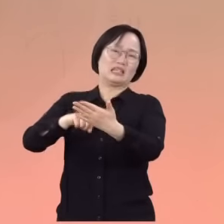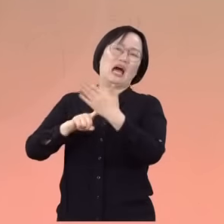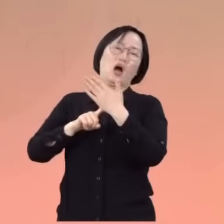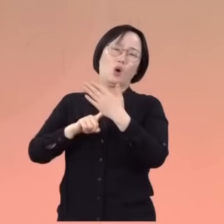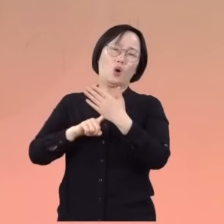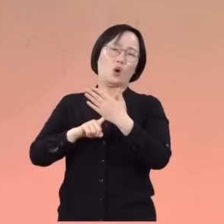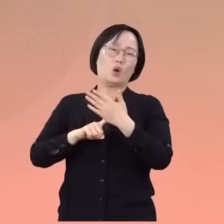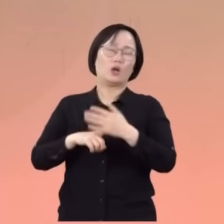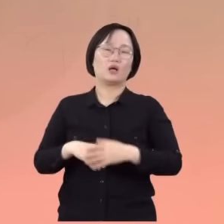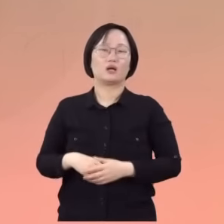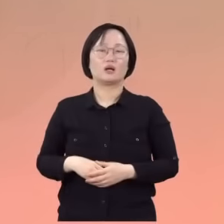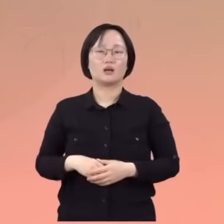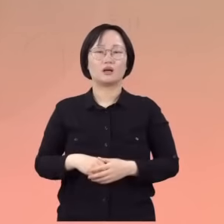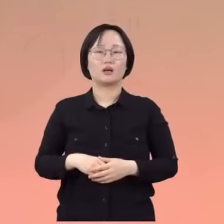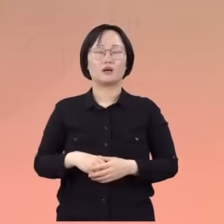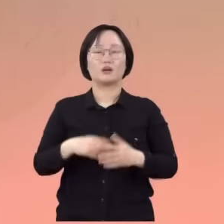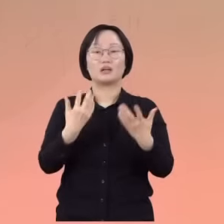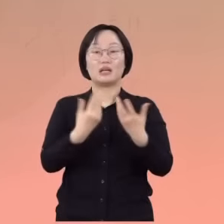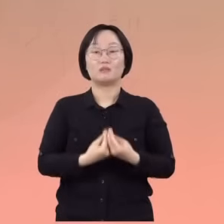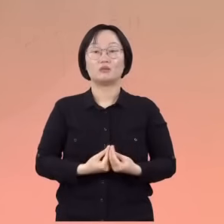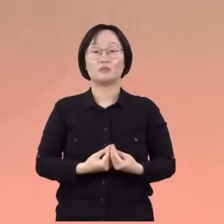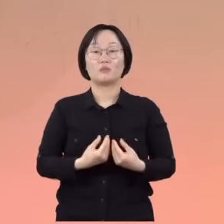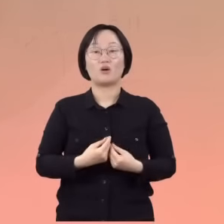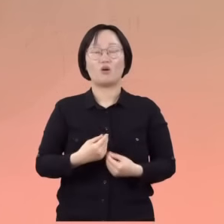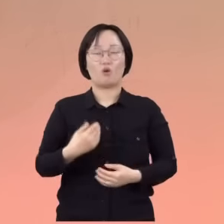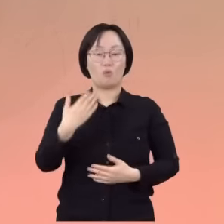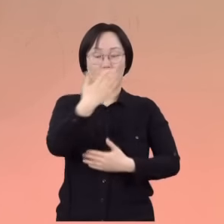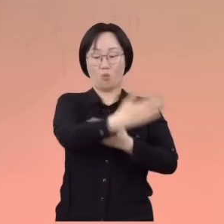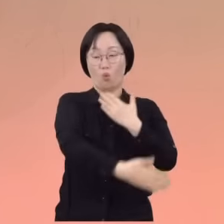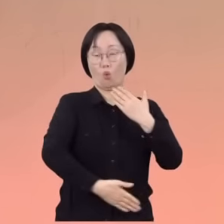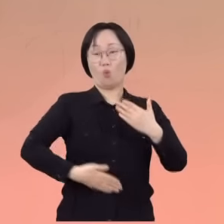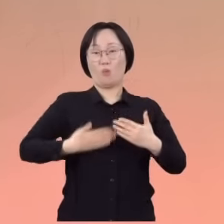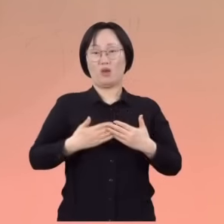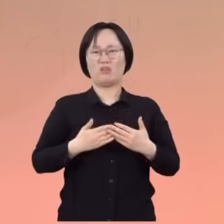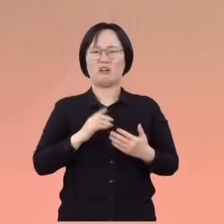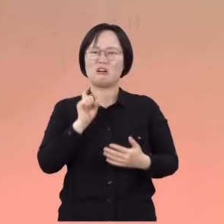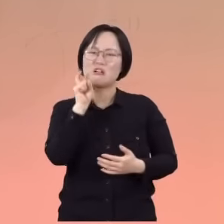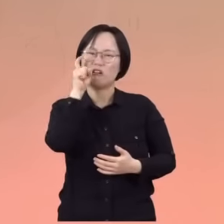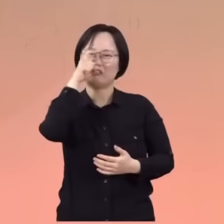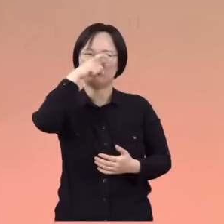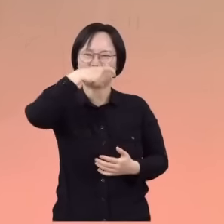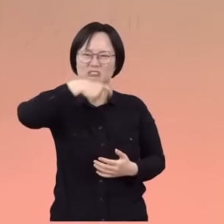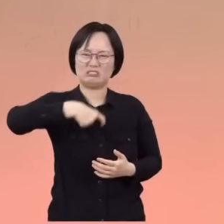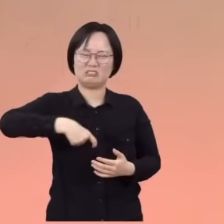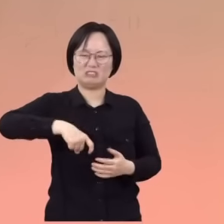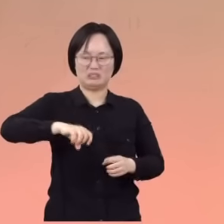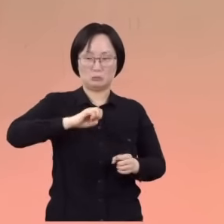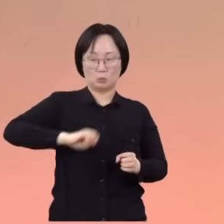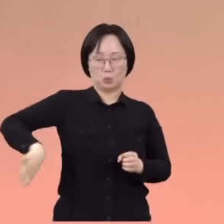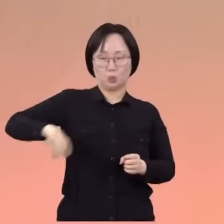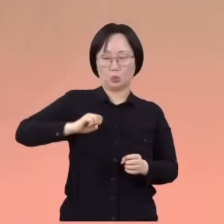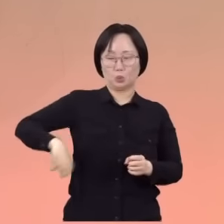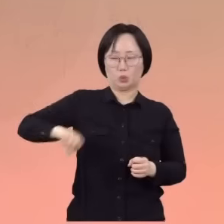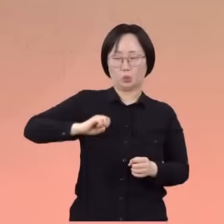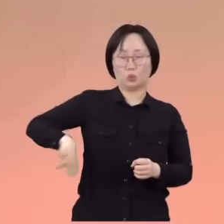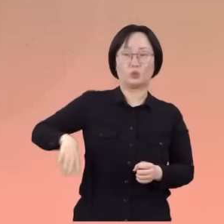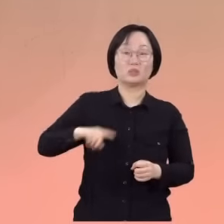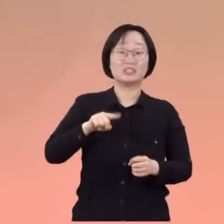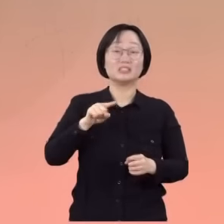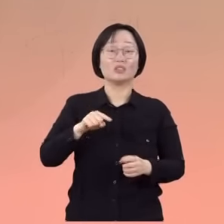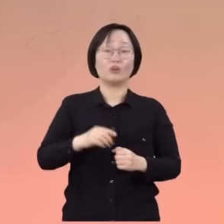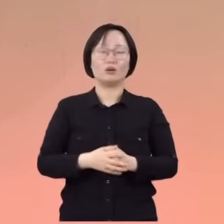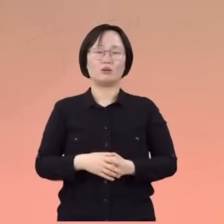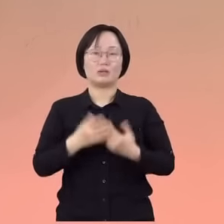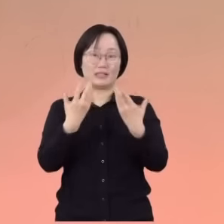대표적인게 몸에서 더러운게 빠져나가는 꿈 제가 여러 번 말씀을 드렸던 거 같은데요